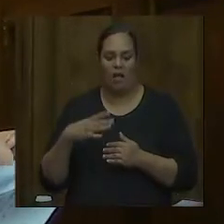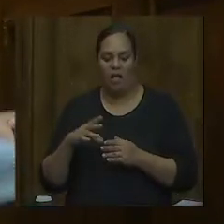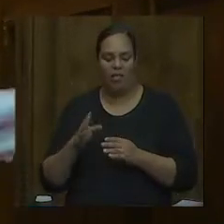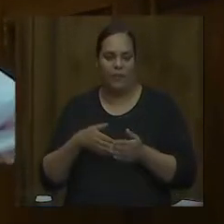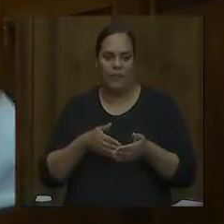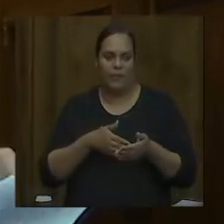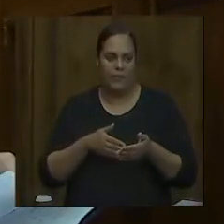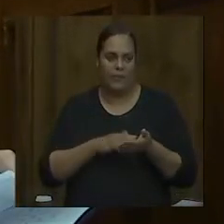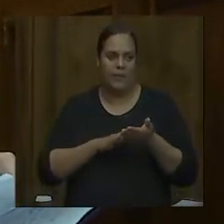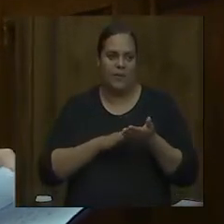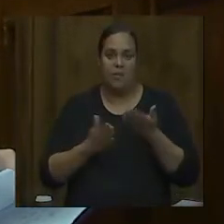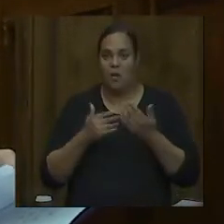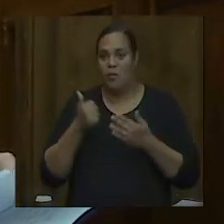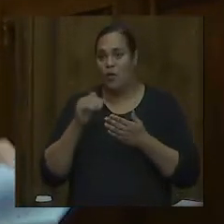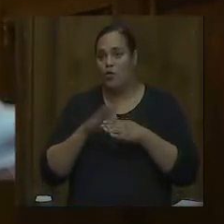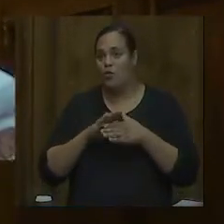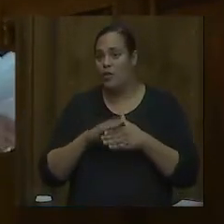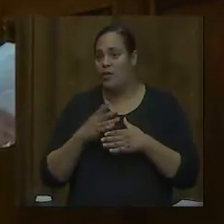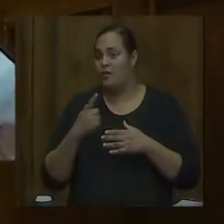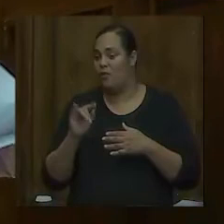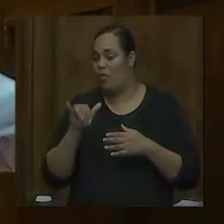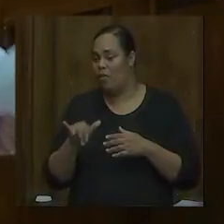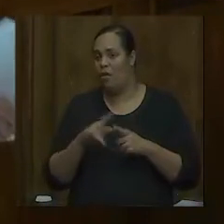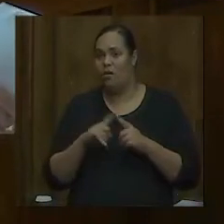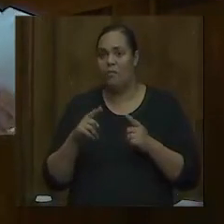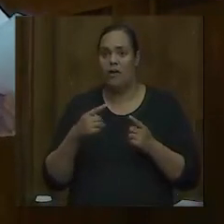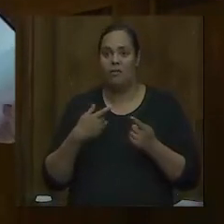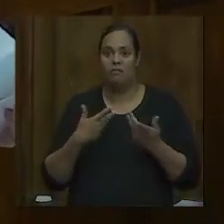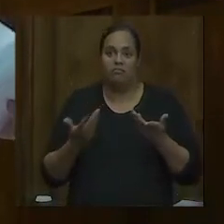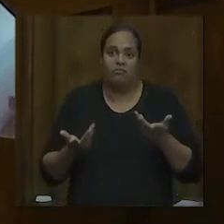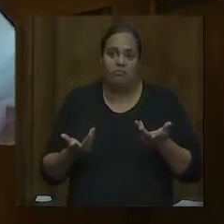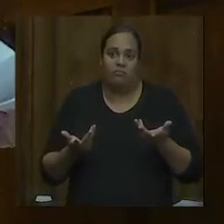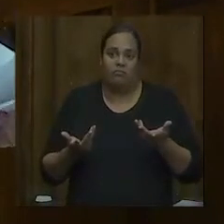huis is nie. Miskien is daar goeie redes voor, maar ek dink dit is